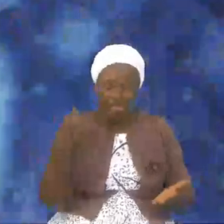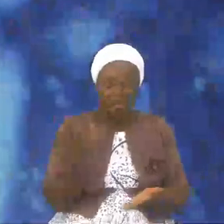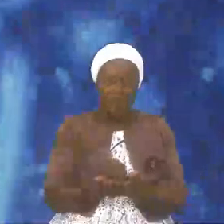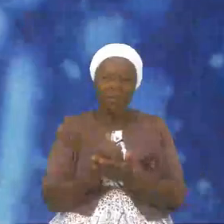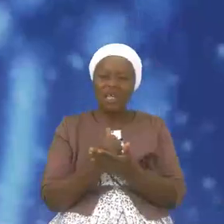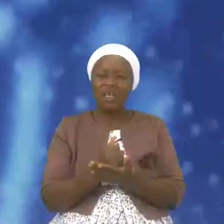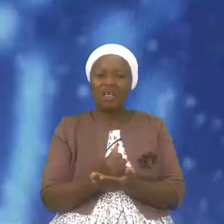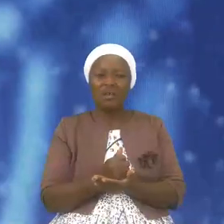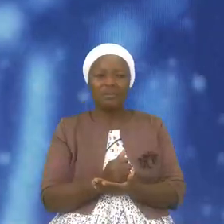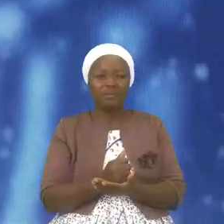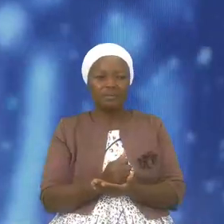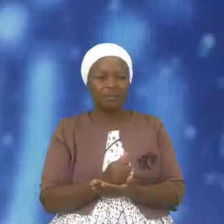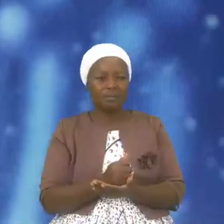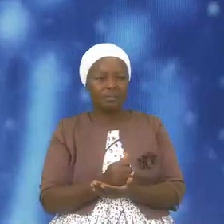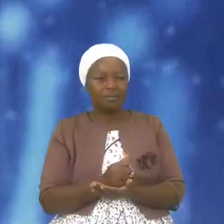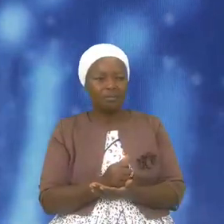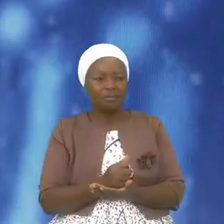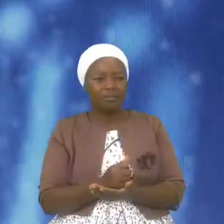Amen.